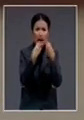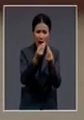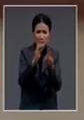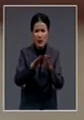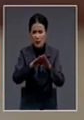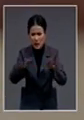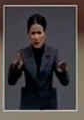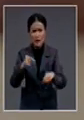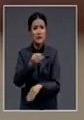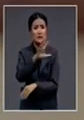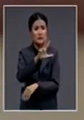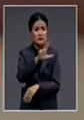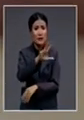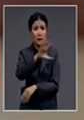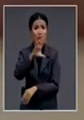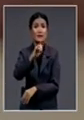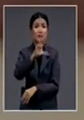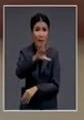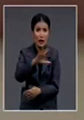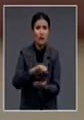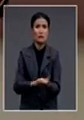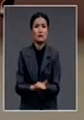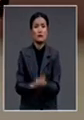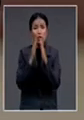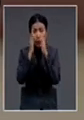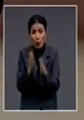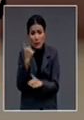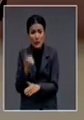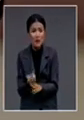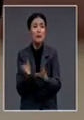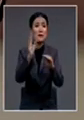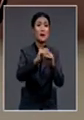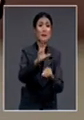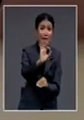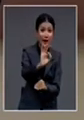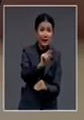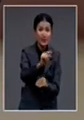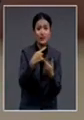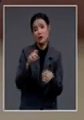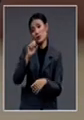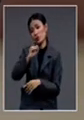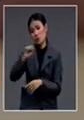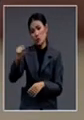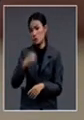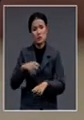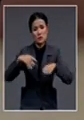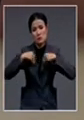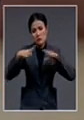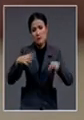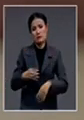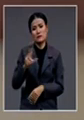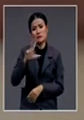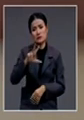นนนี้คือ355คือเกินไปแค่9ที่นั่งเท่านั้นเองขณะที่ส.ส.ลงมติไม่เห็นด้วยมีอยู่จ